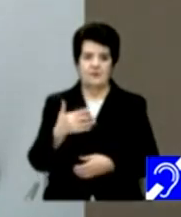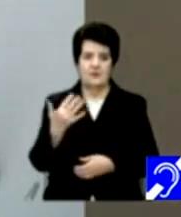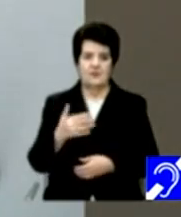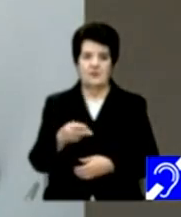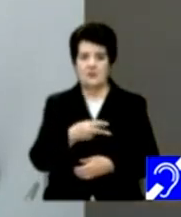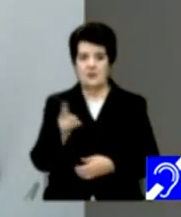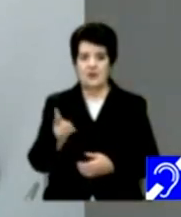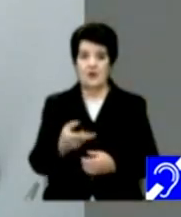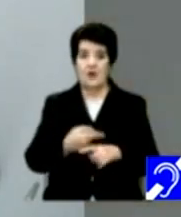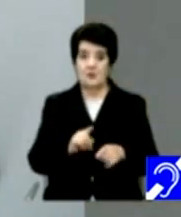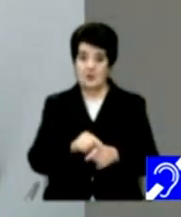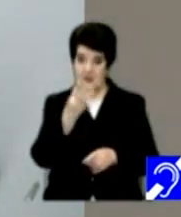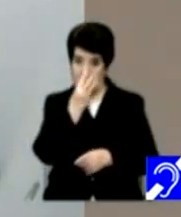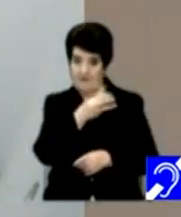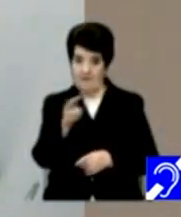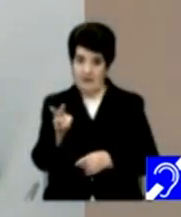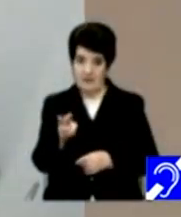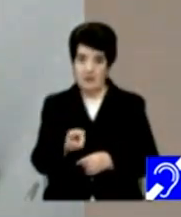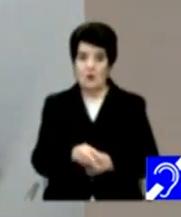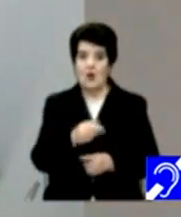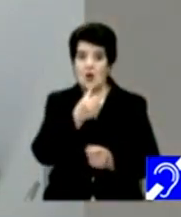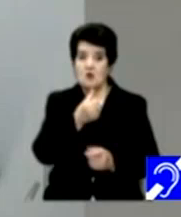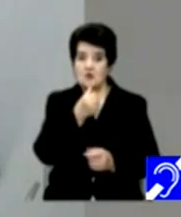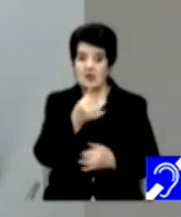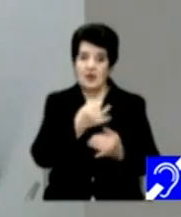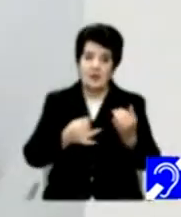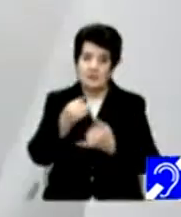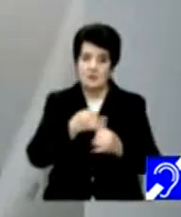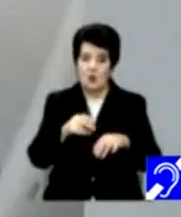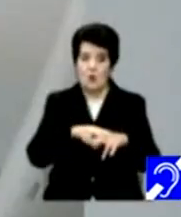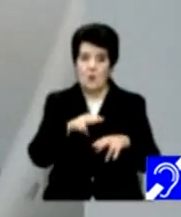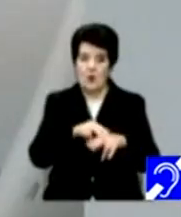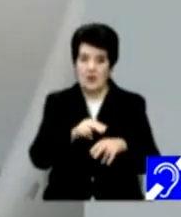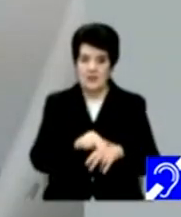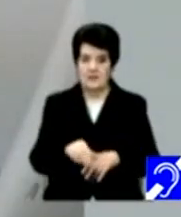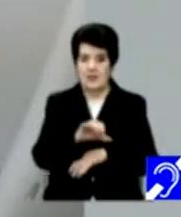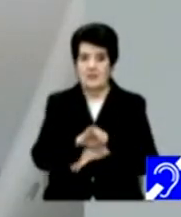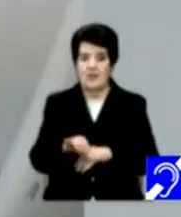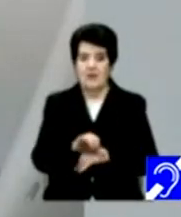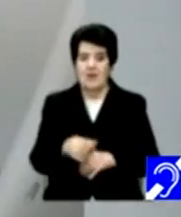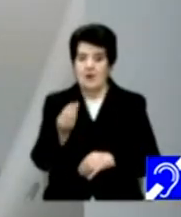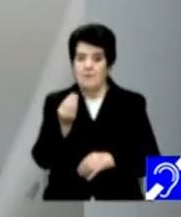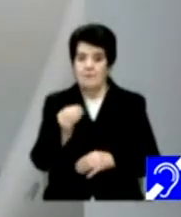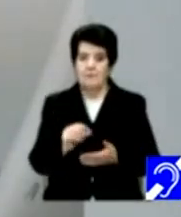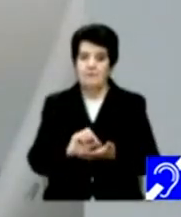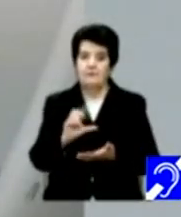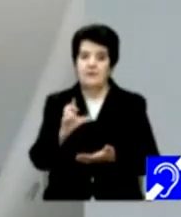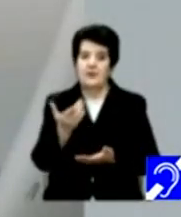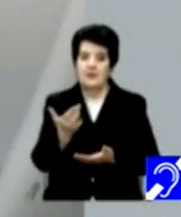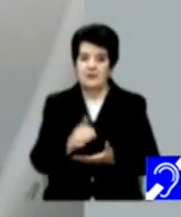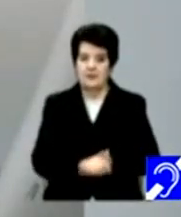Într-o altă secvență video se vede cum un cuplu încearcă să negocieze cu polițistul de frontieră mărimea mitei.